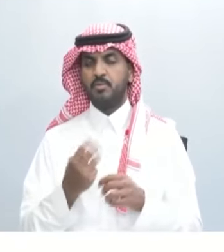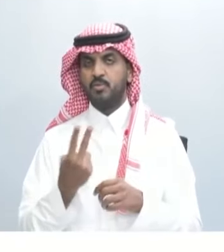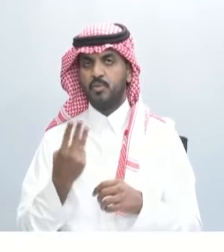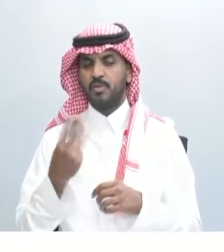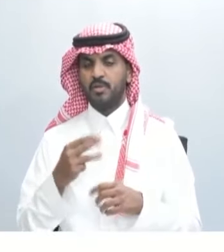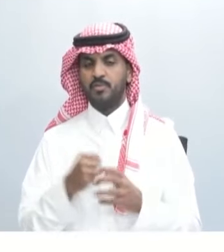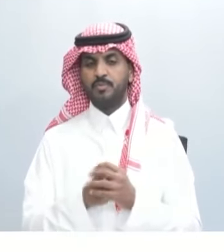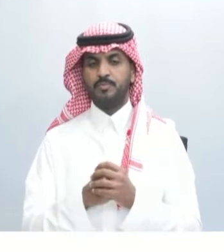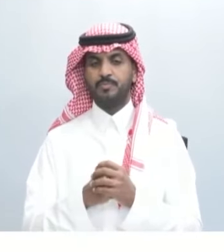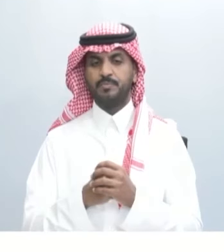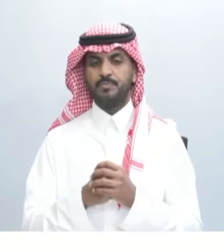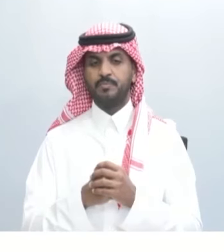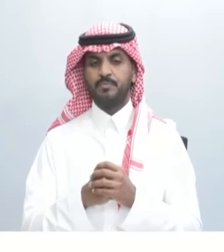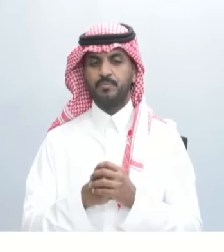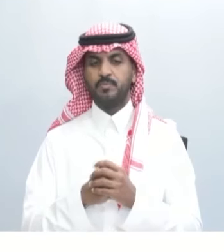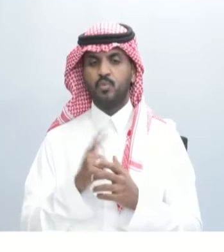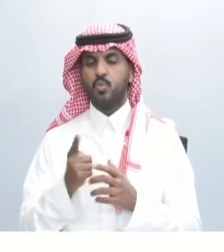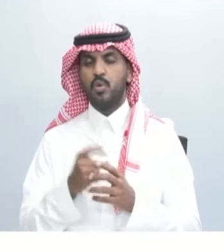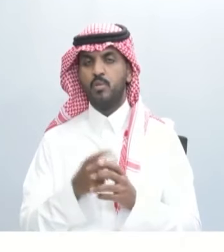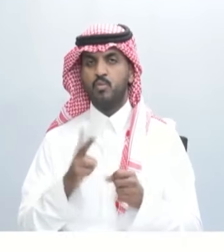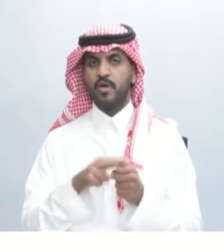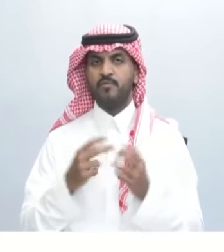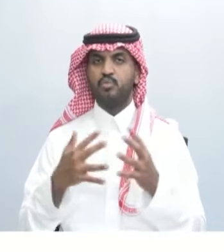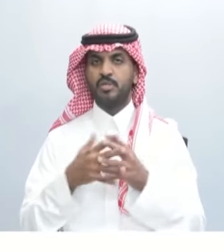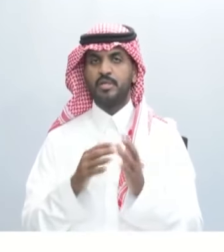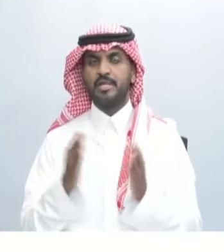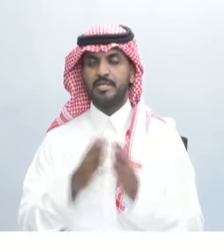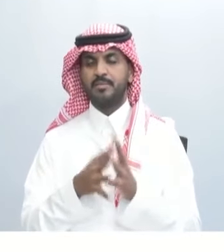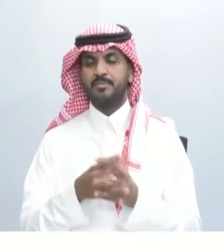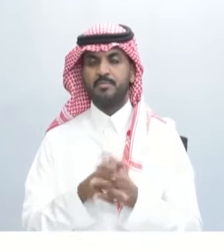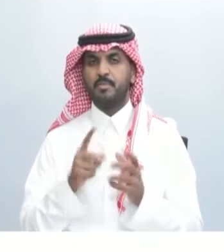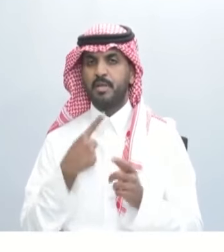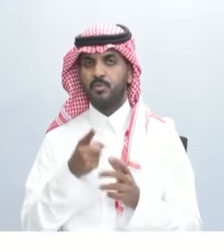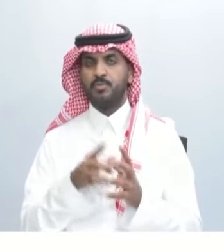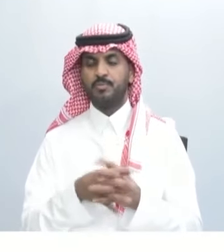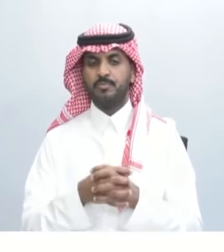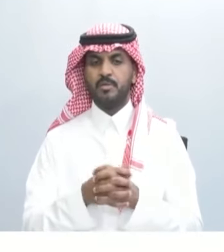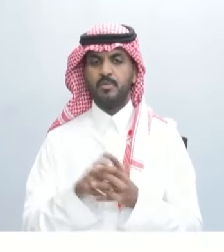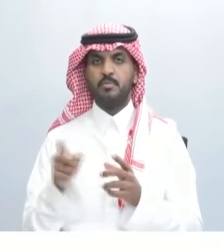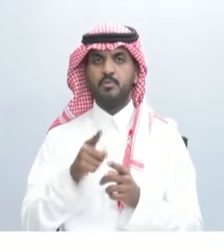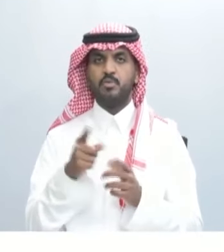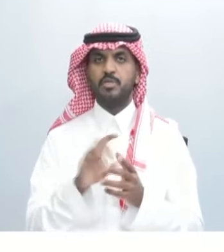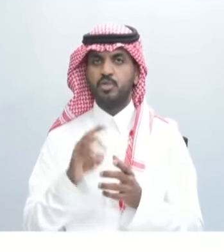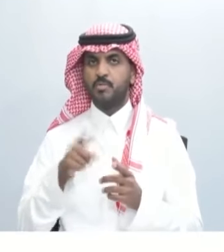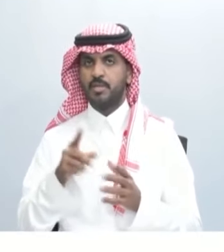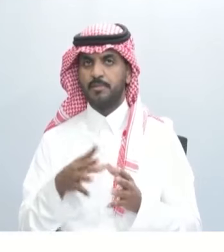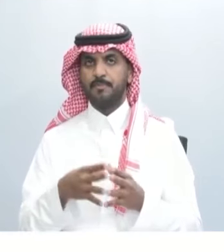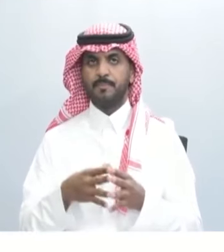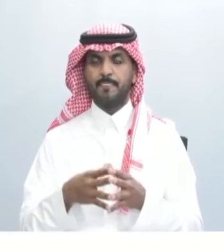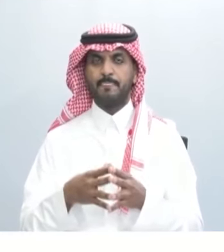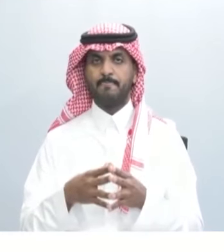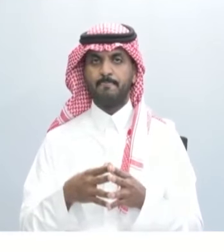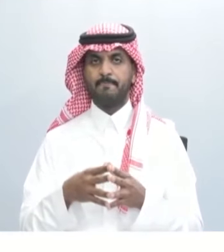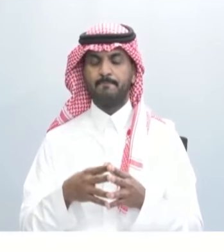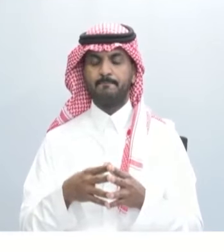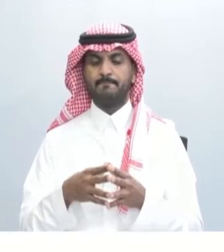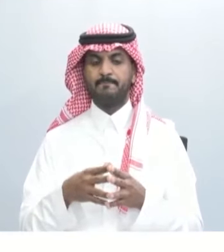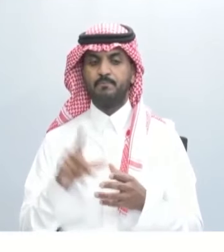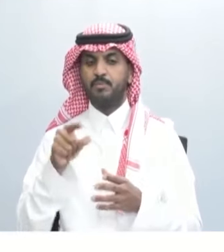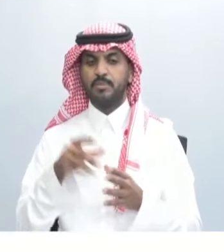432 اذا هو المضاعف المشترك الاصغر ما رايكم من منهما اجاب اجابه صحيحه